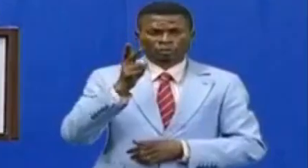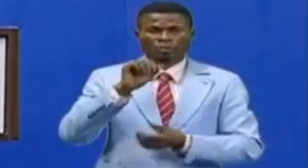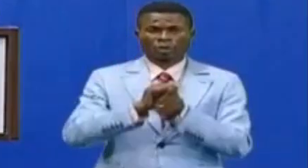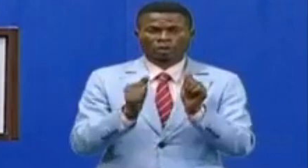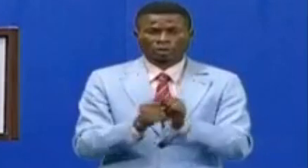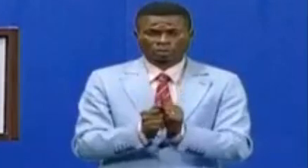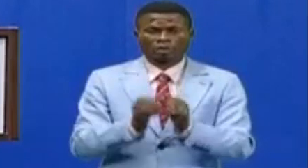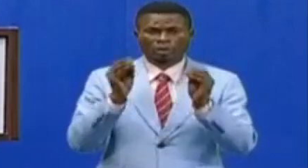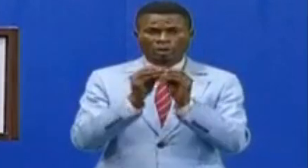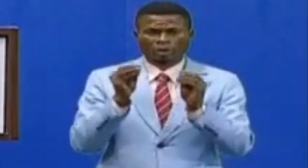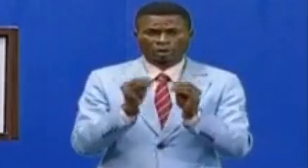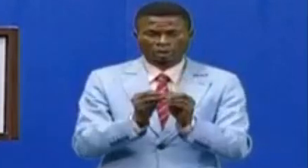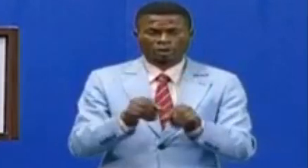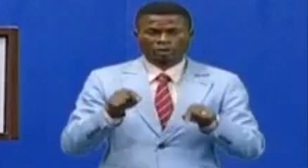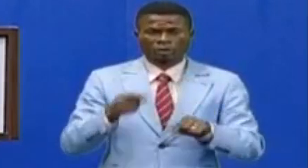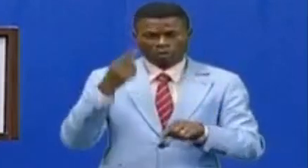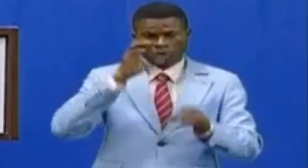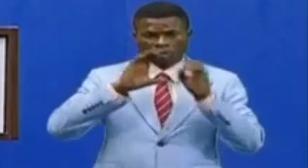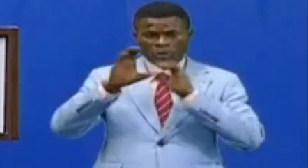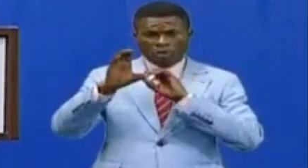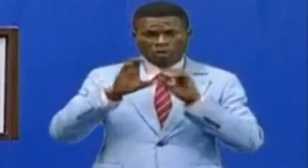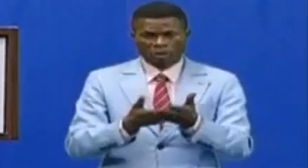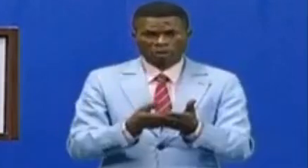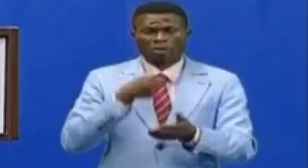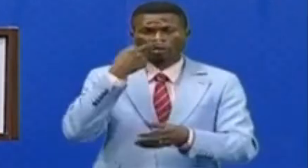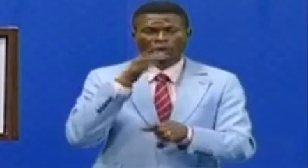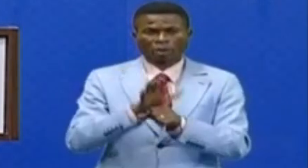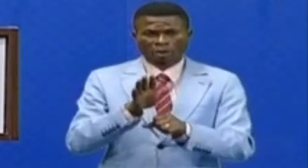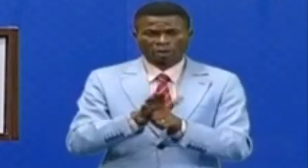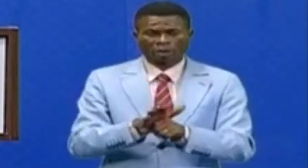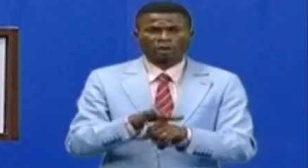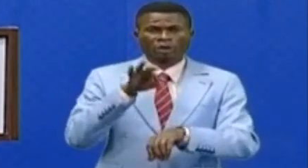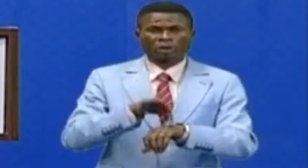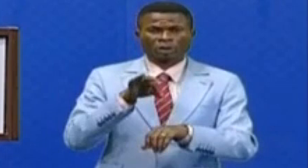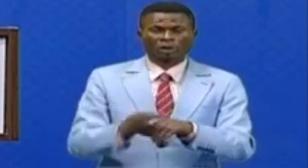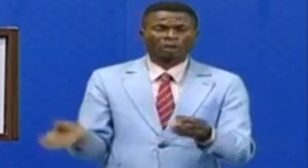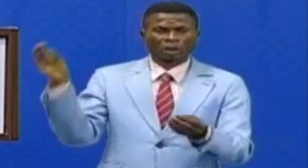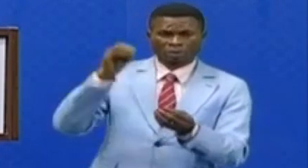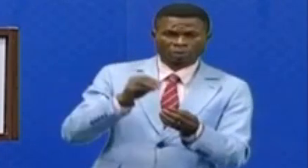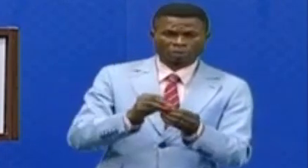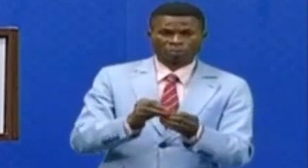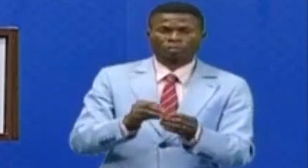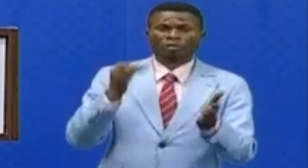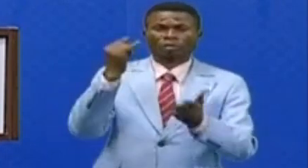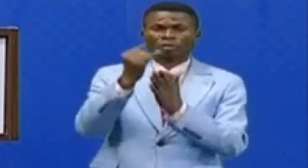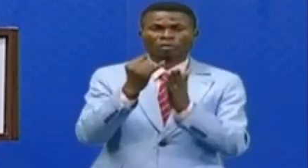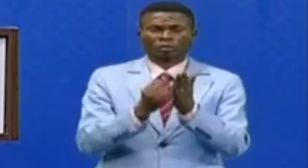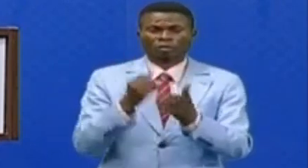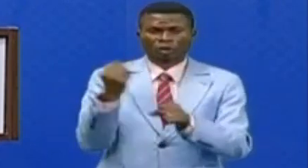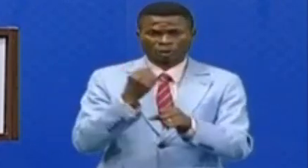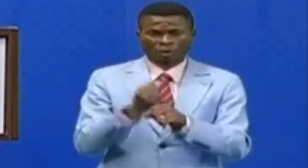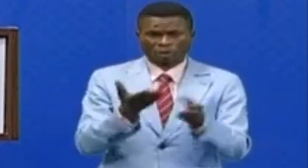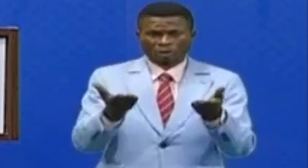la communication du président de la République a porté sur l'opportunité d'intégrer les indicateurs du marché du travail dans le